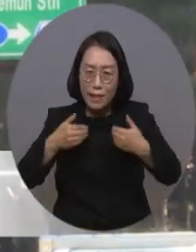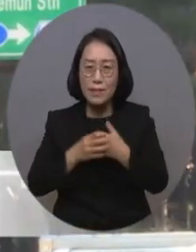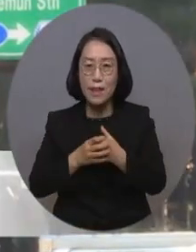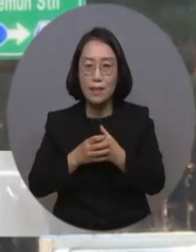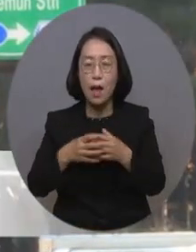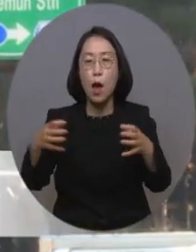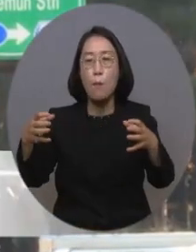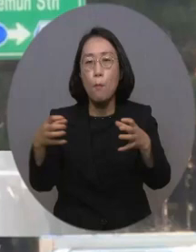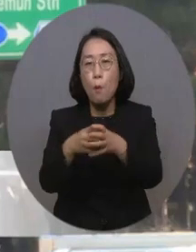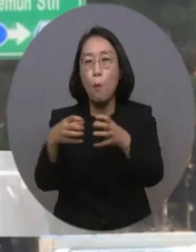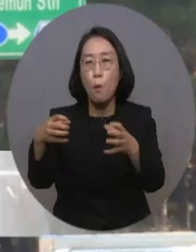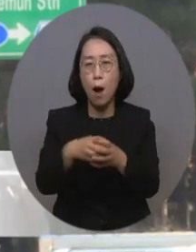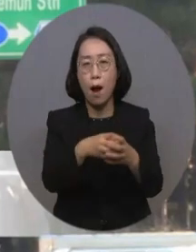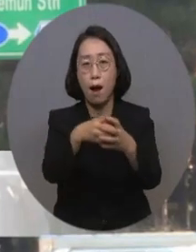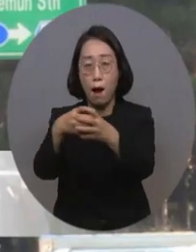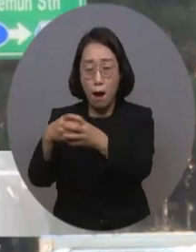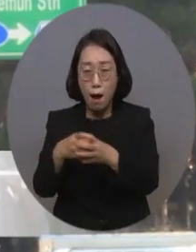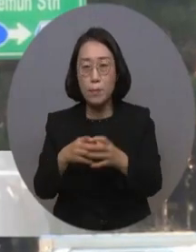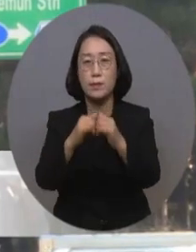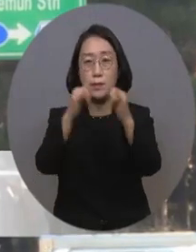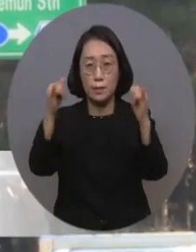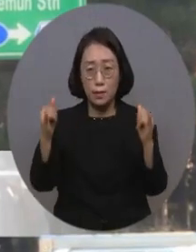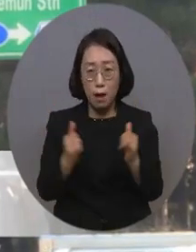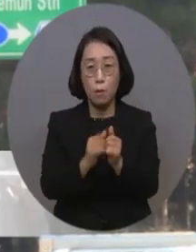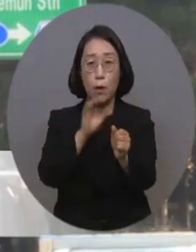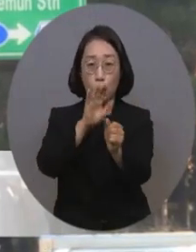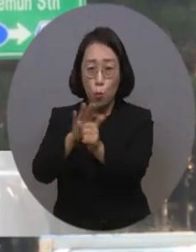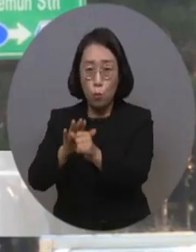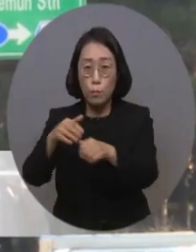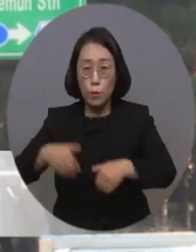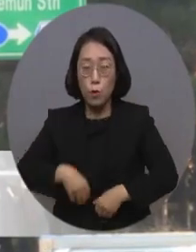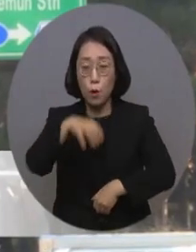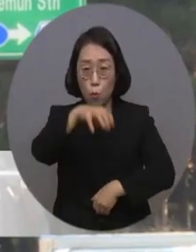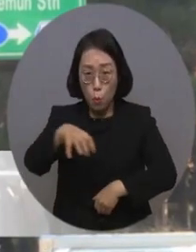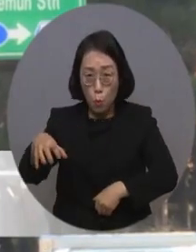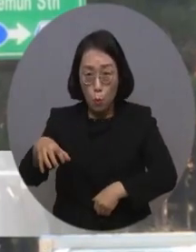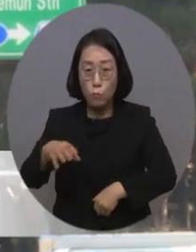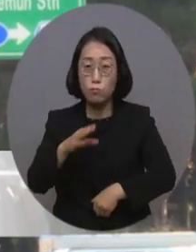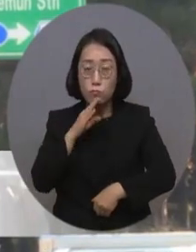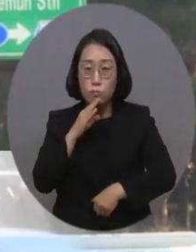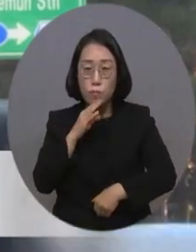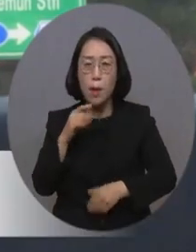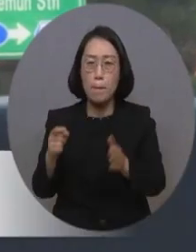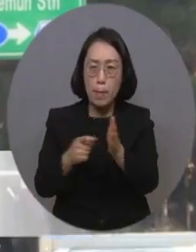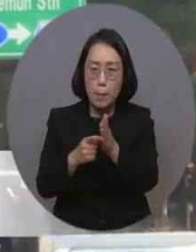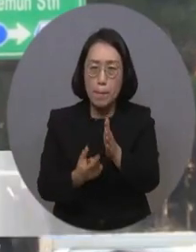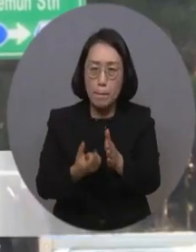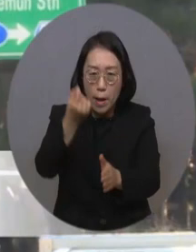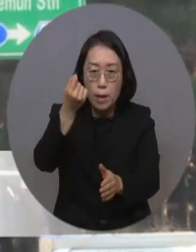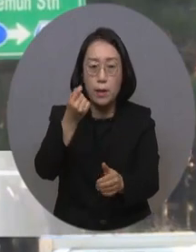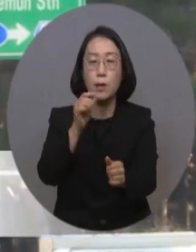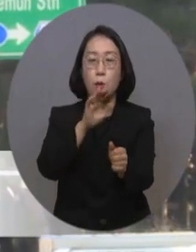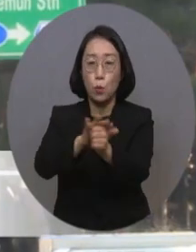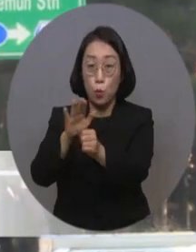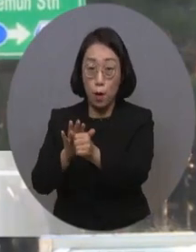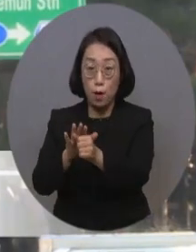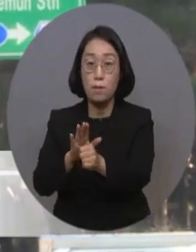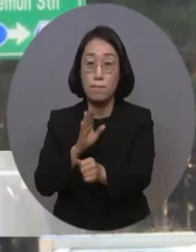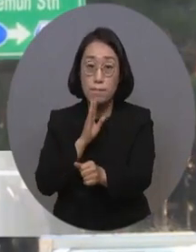마음을 다시 모아 우리 사회에 도움이 필요한 전국 곳곳에 신속하게